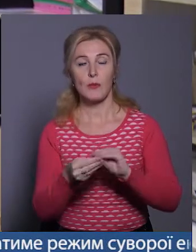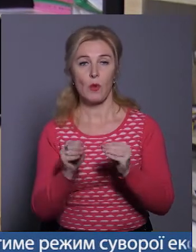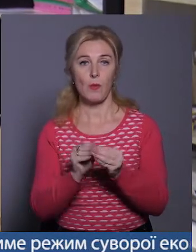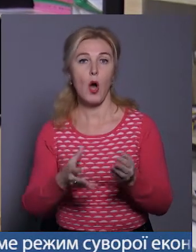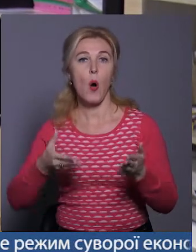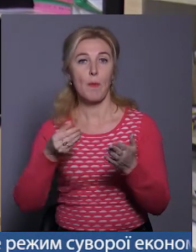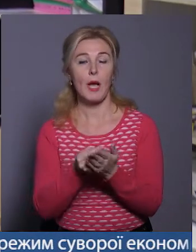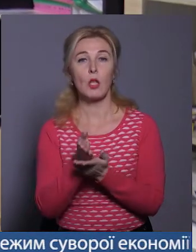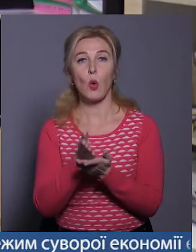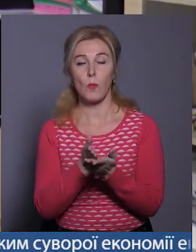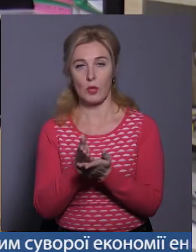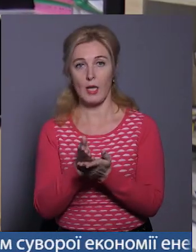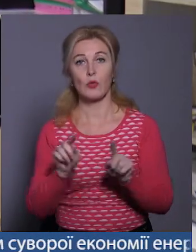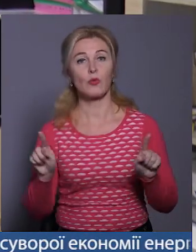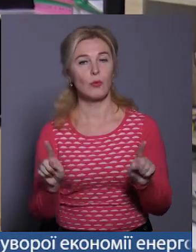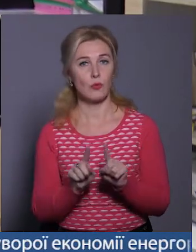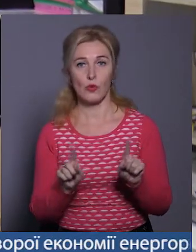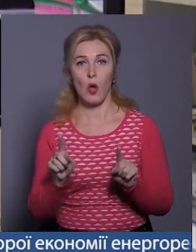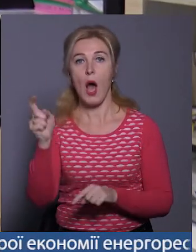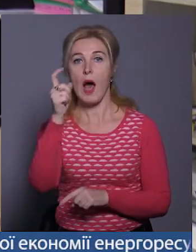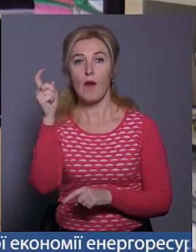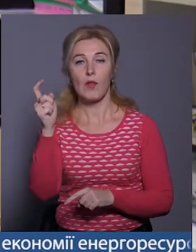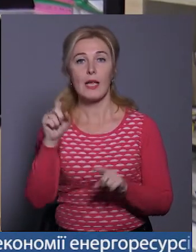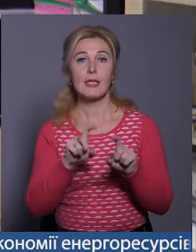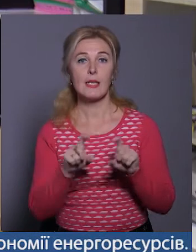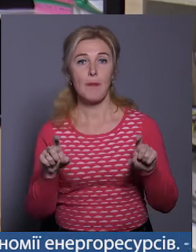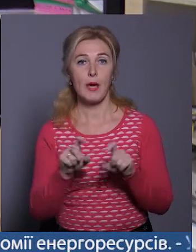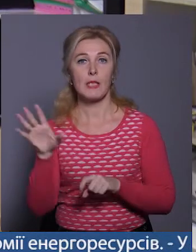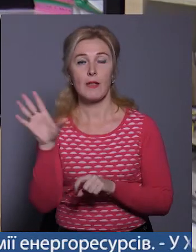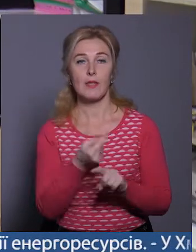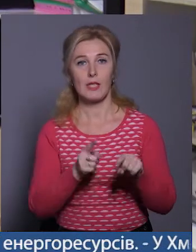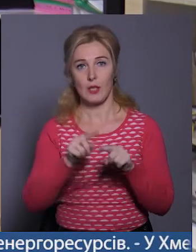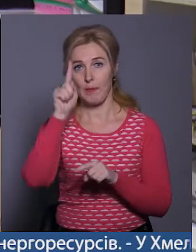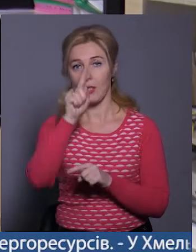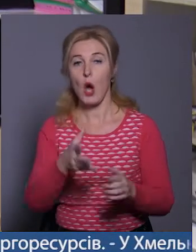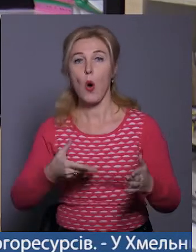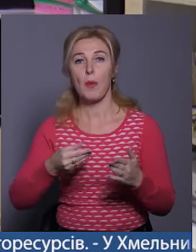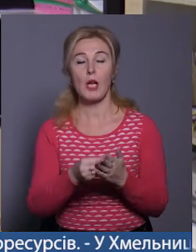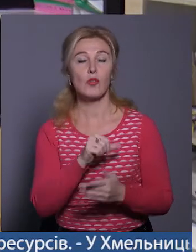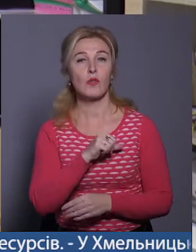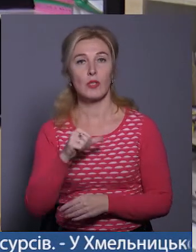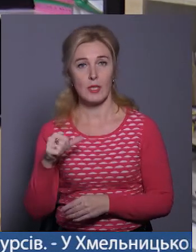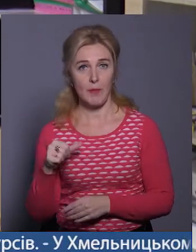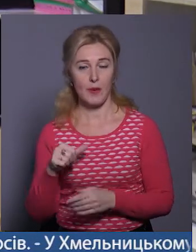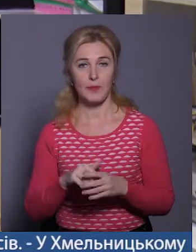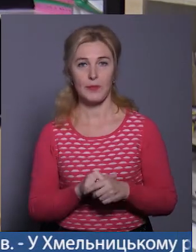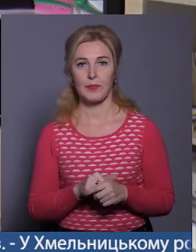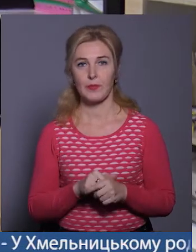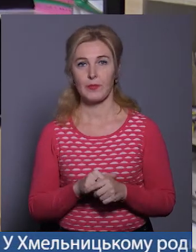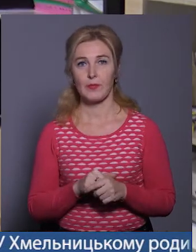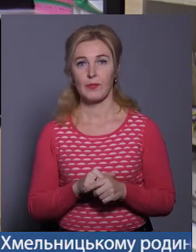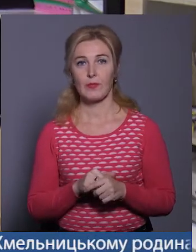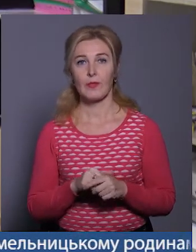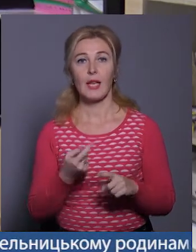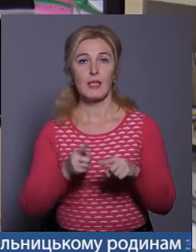комунальних послуг. Тому що власниця магазину всі ці місяці оплачувала їх самостійно, і нам вона цим